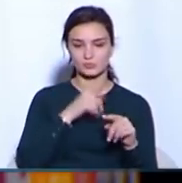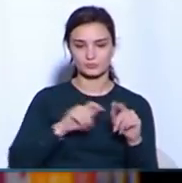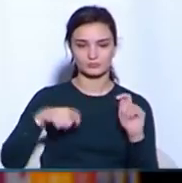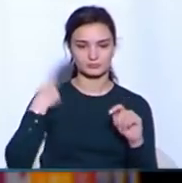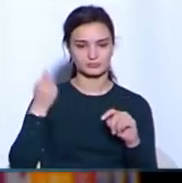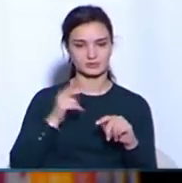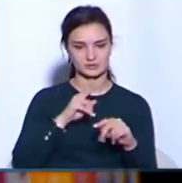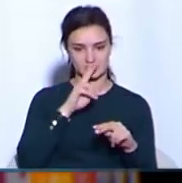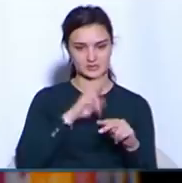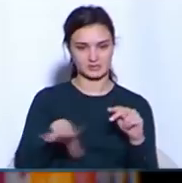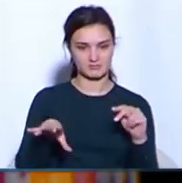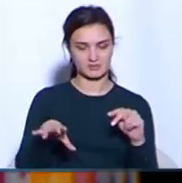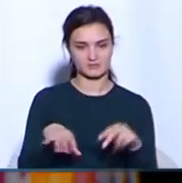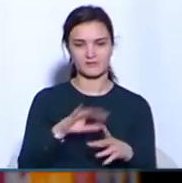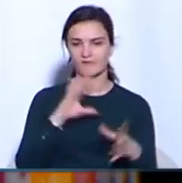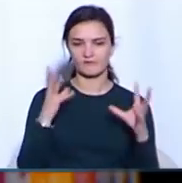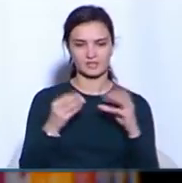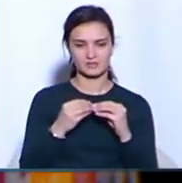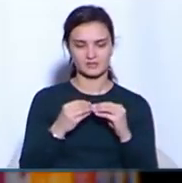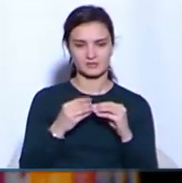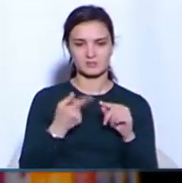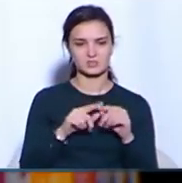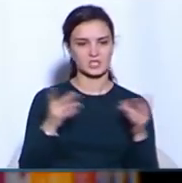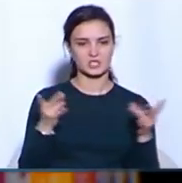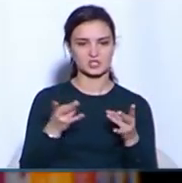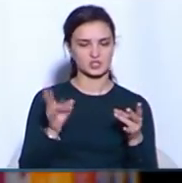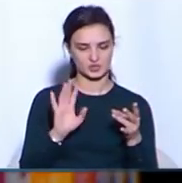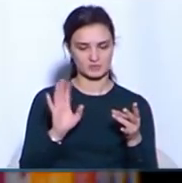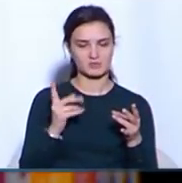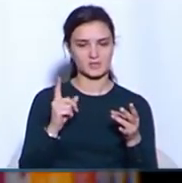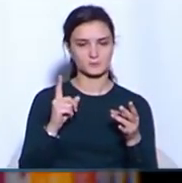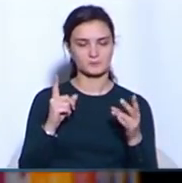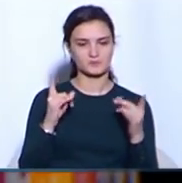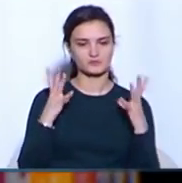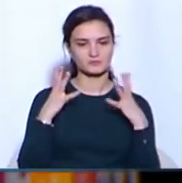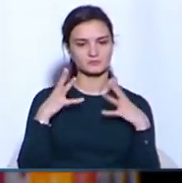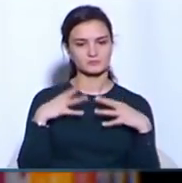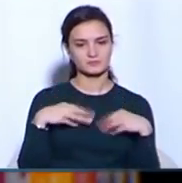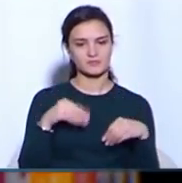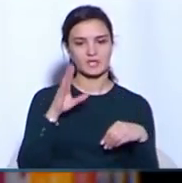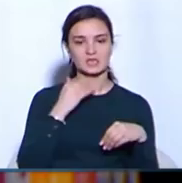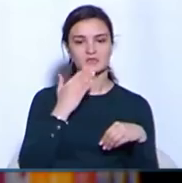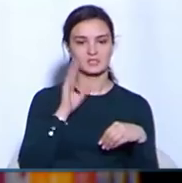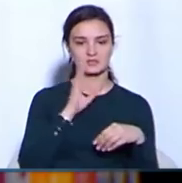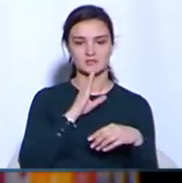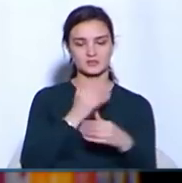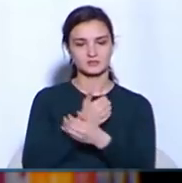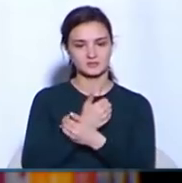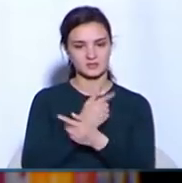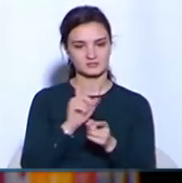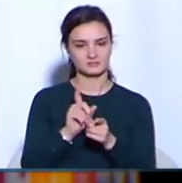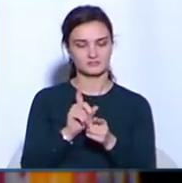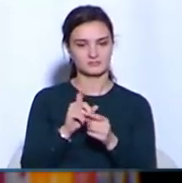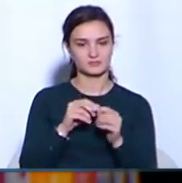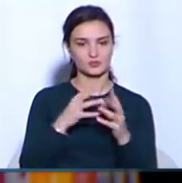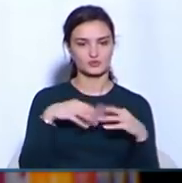იკარგება. ამიტომ ყველა ამას არ ჭირდება დიდი მტკიცება, რატომ შვიდდება ბავშვი უფრო ადვილად დედასთან, რატომ შვიდდება